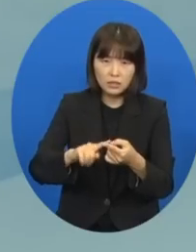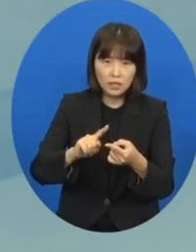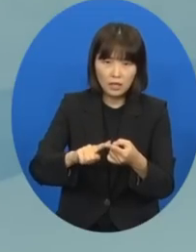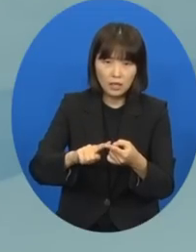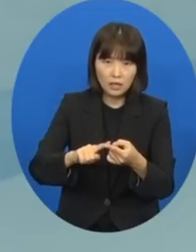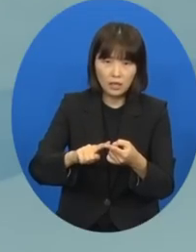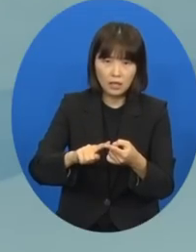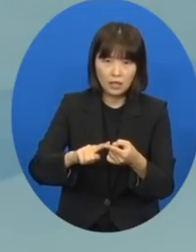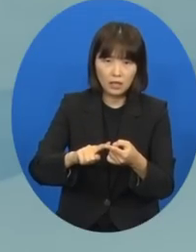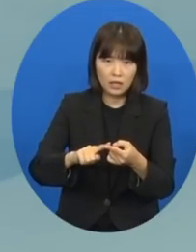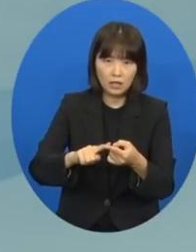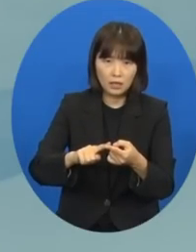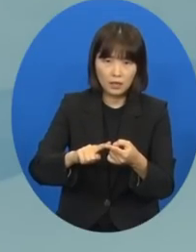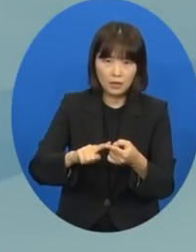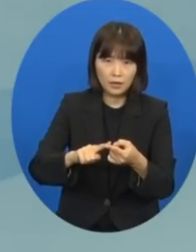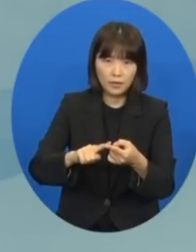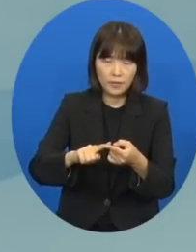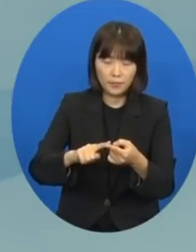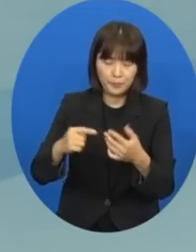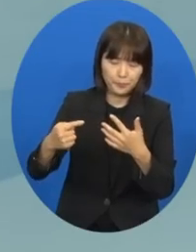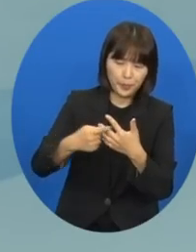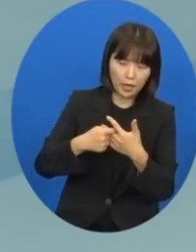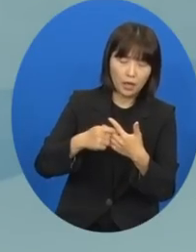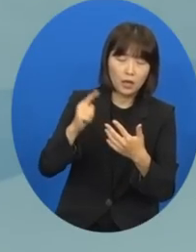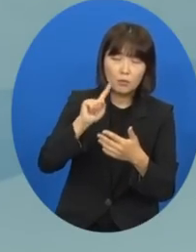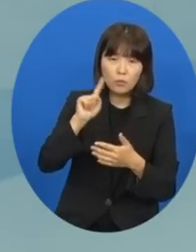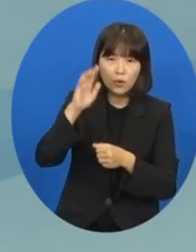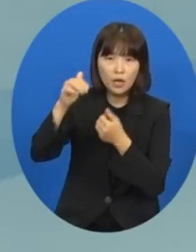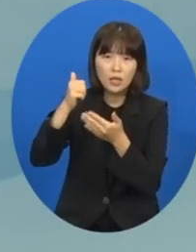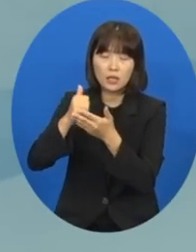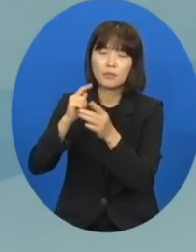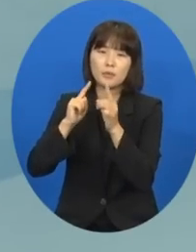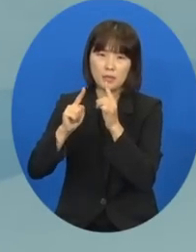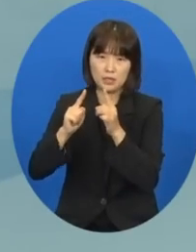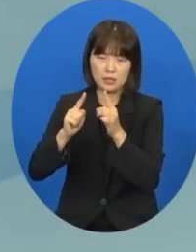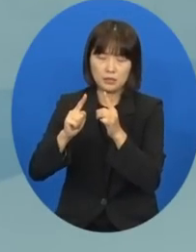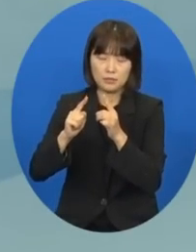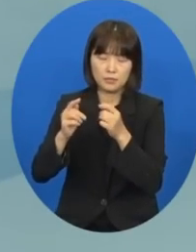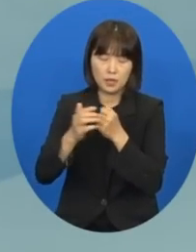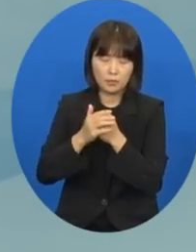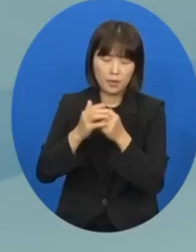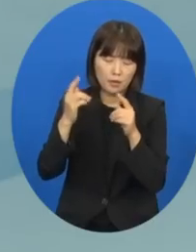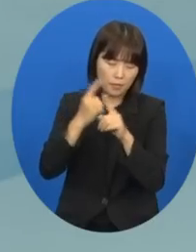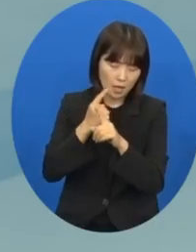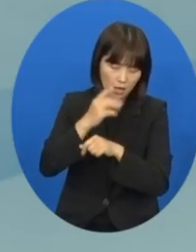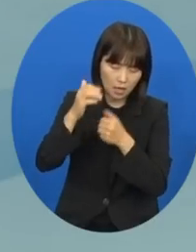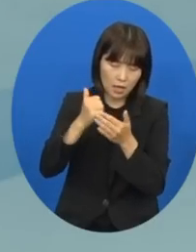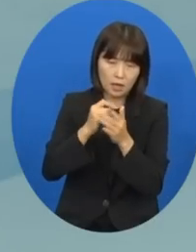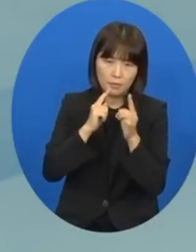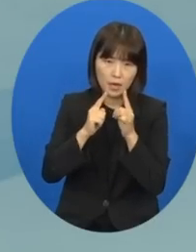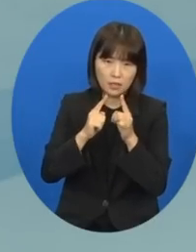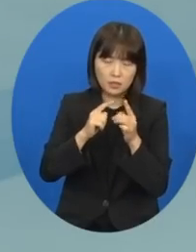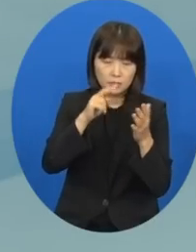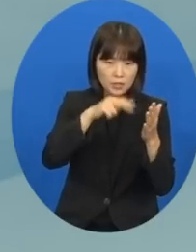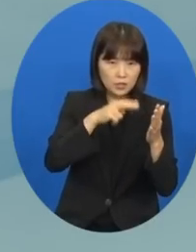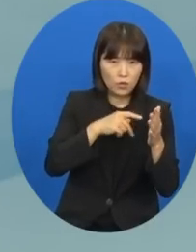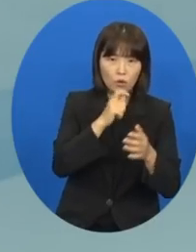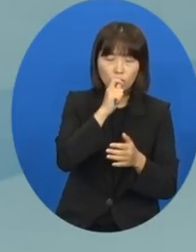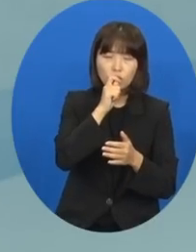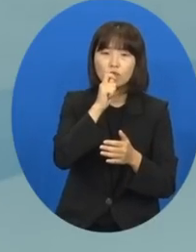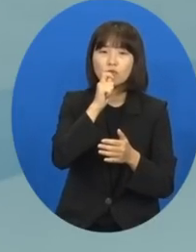하나님의 말씀입니다. 그러니까 우리가 말씀을 여러분 매일 읽으시고 묵상하는 가운데 주님께서 나에게 주시는